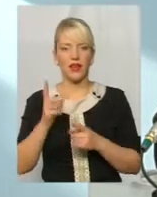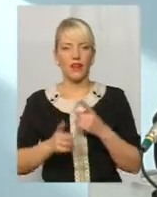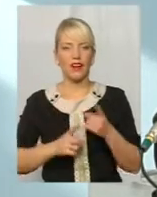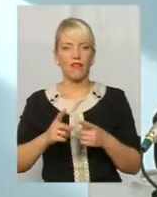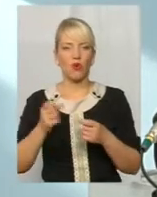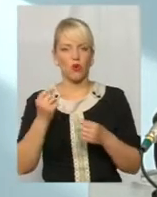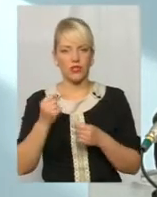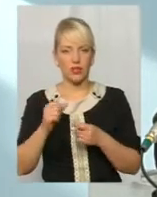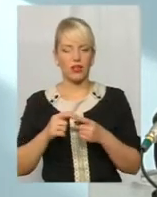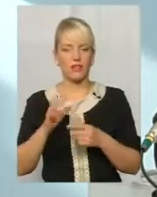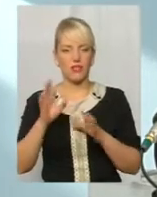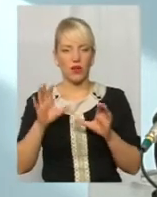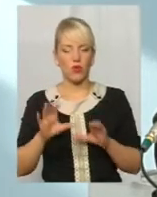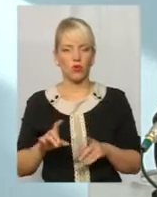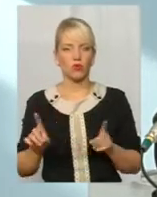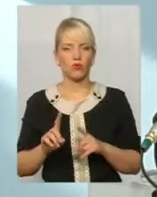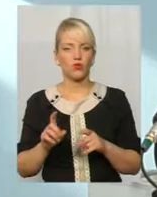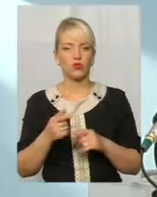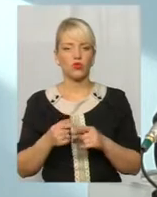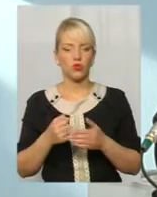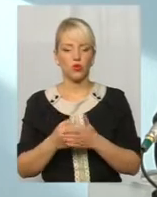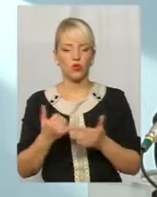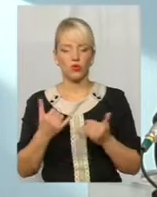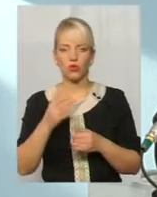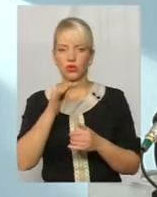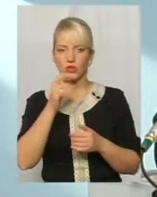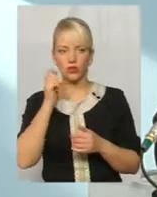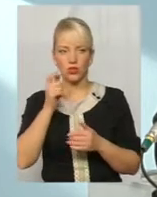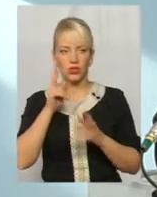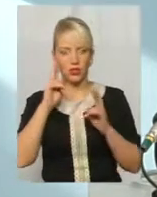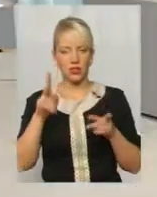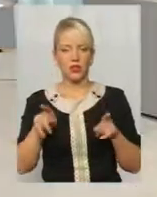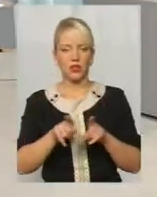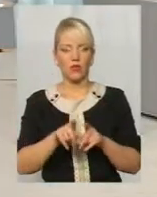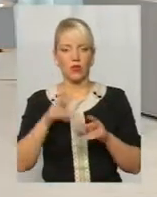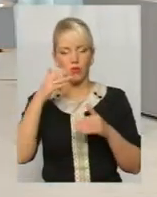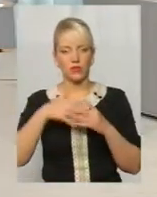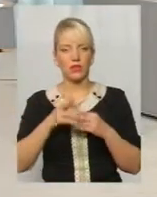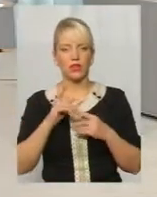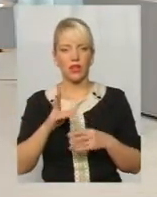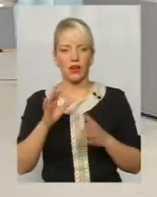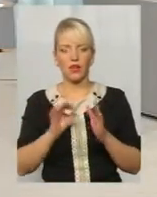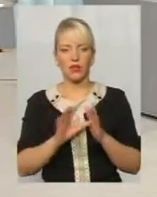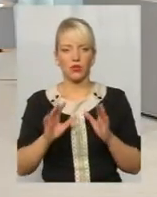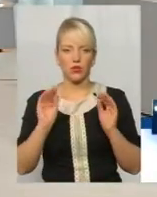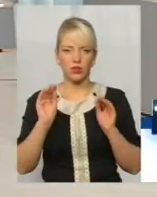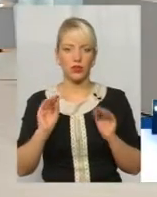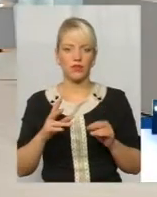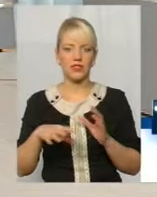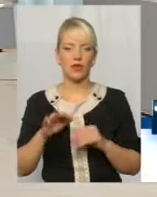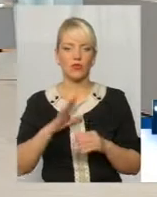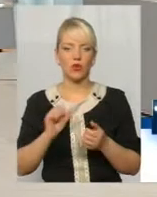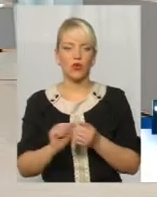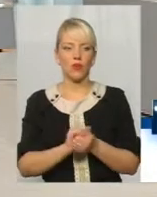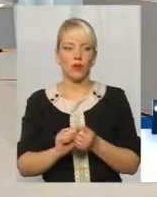до цього часу Україна не знала такого поняття, як електронне декларування. В нас воно здійснювалось у паперовій